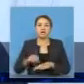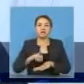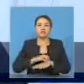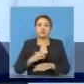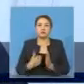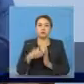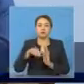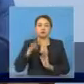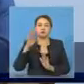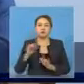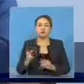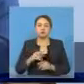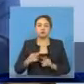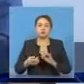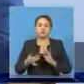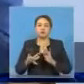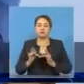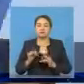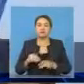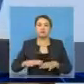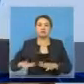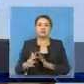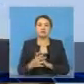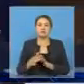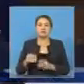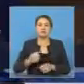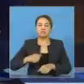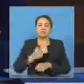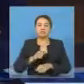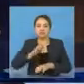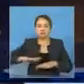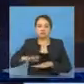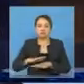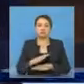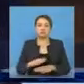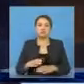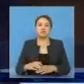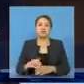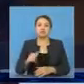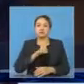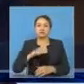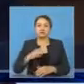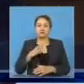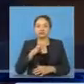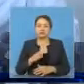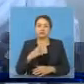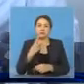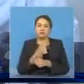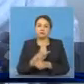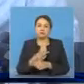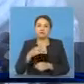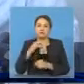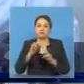усилить работу по налаживанию обратной связи с населением в рамках концепции главы государства «Слышащее государство», своевременно реагировать на обращения и